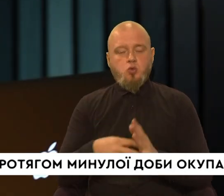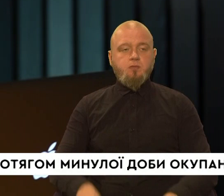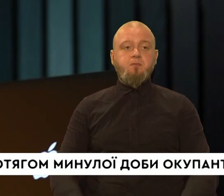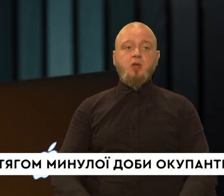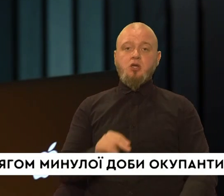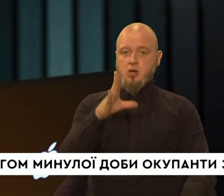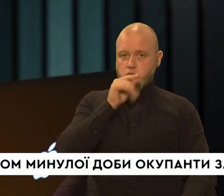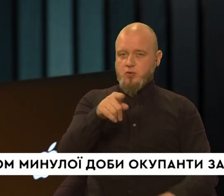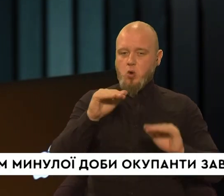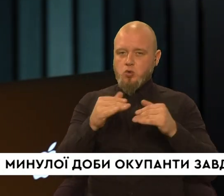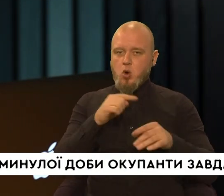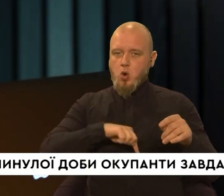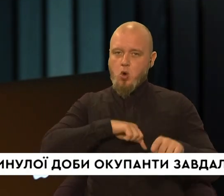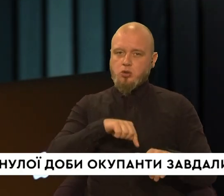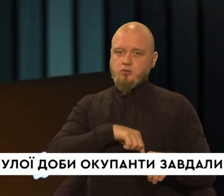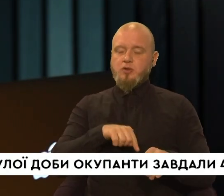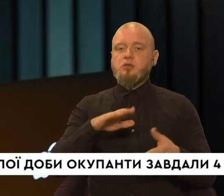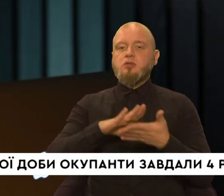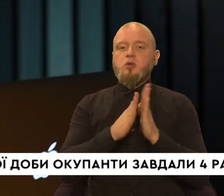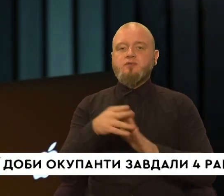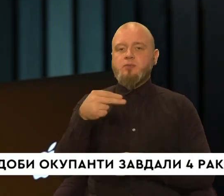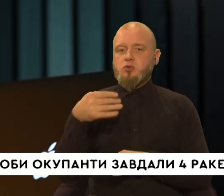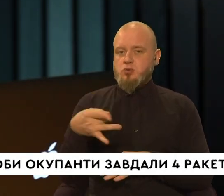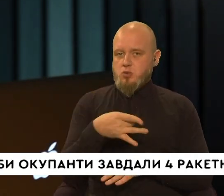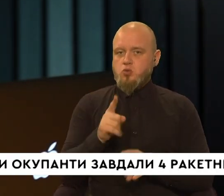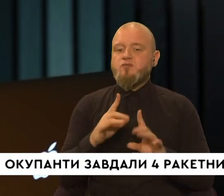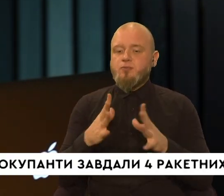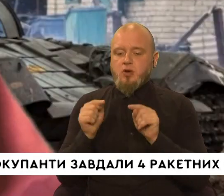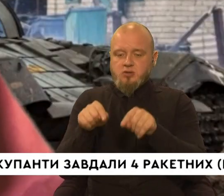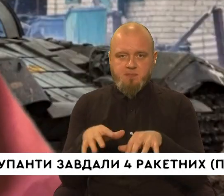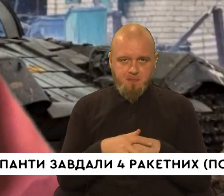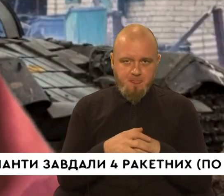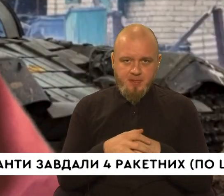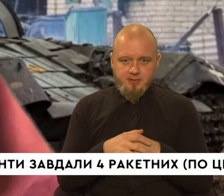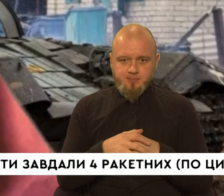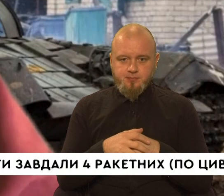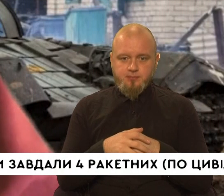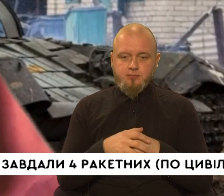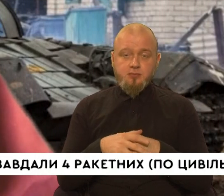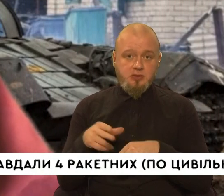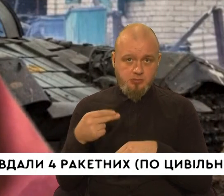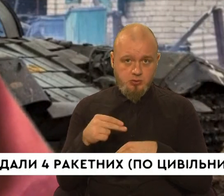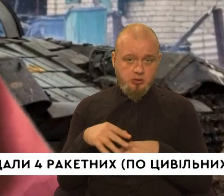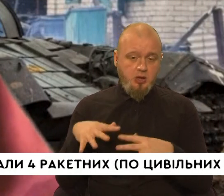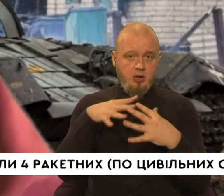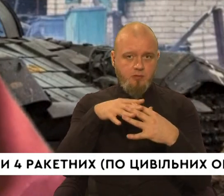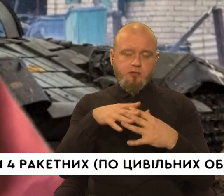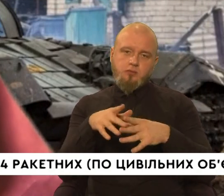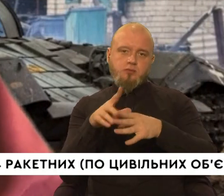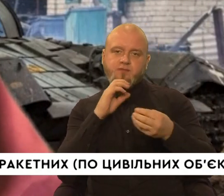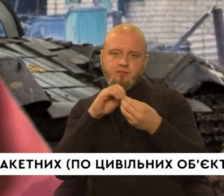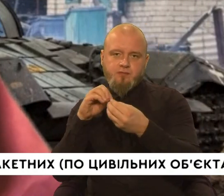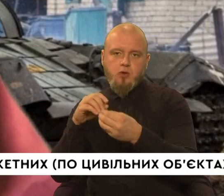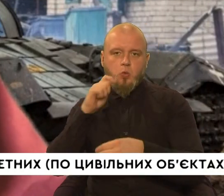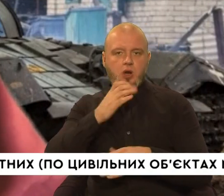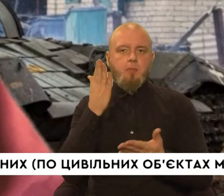Чи можете ви коротко охарактеризувати ситуацію у Запорізькому регіоні? Що відбувається там? Запорізький фронт стабільний. Україна